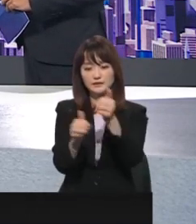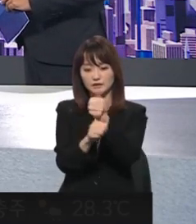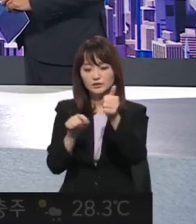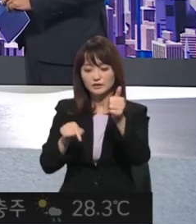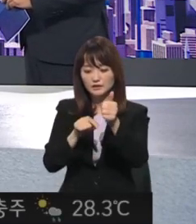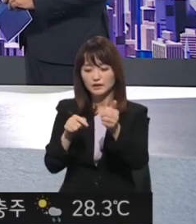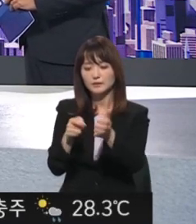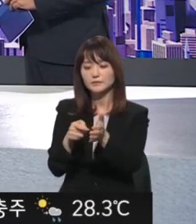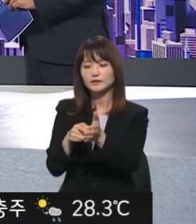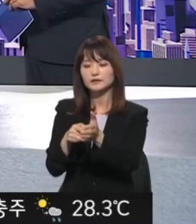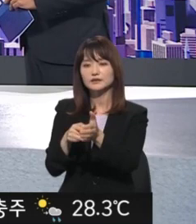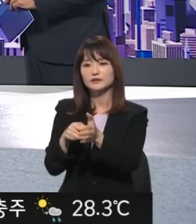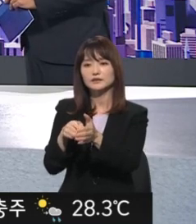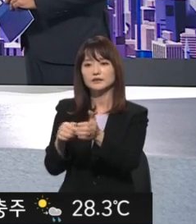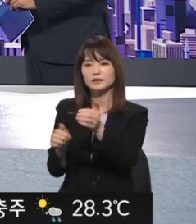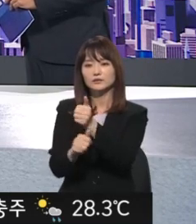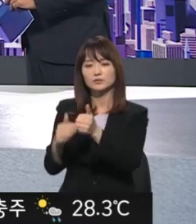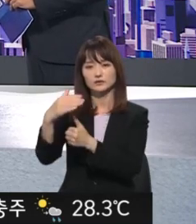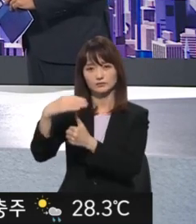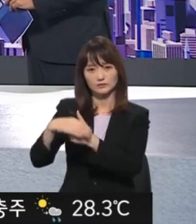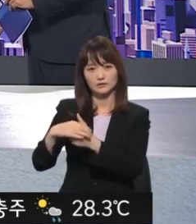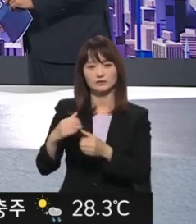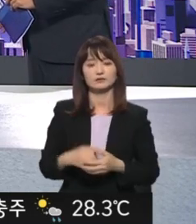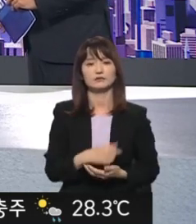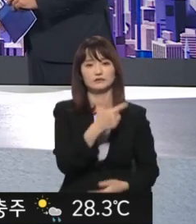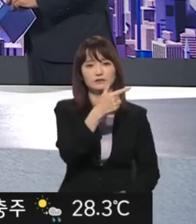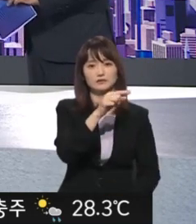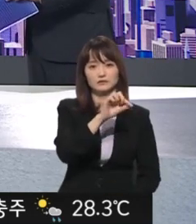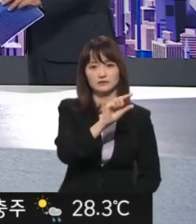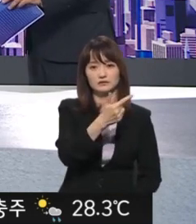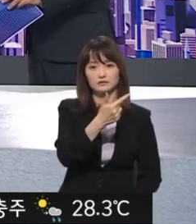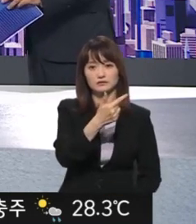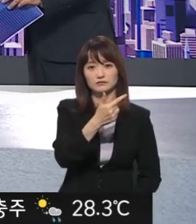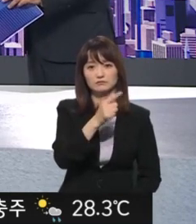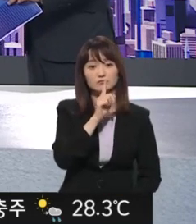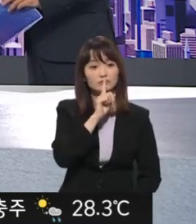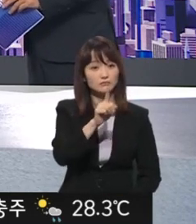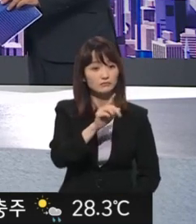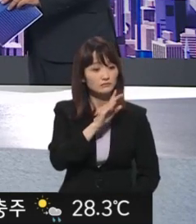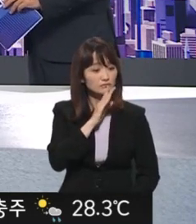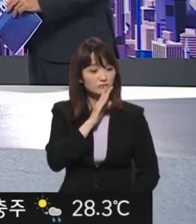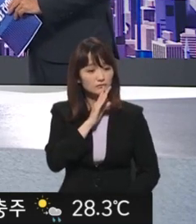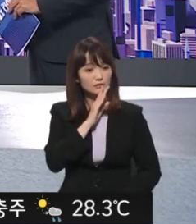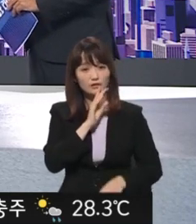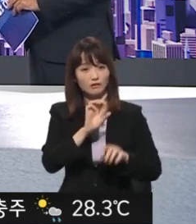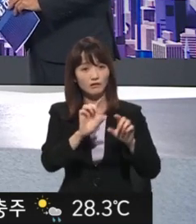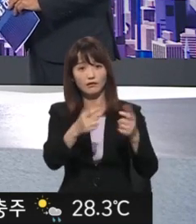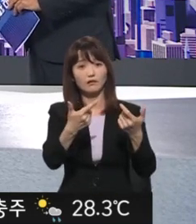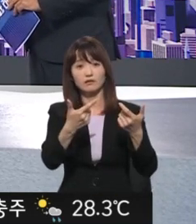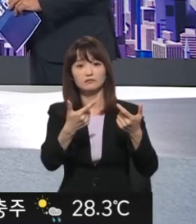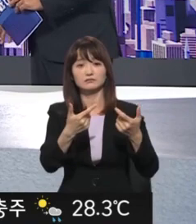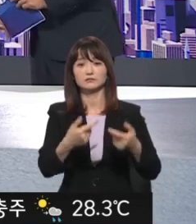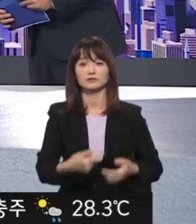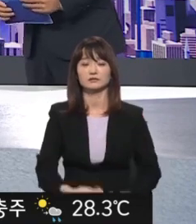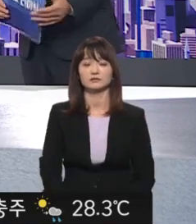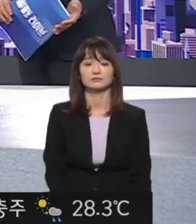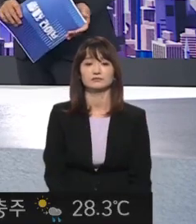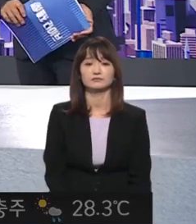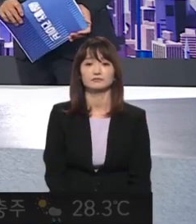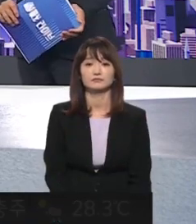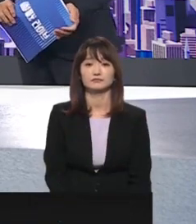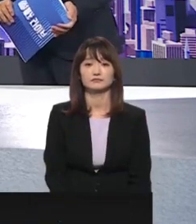자신이 그때 이런 일이 있었다고 얘길 하니까 나경원 전 의원 이 무슨 소리냐 사실과 다르다 라고 항의 라는 겁니다 자